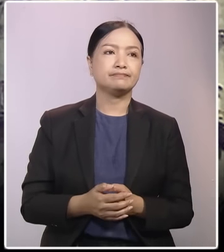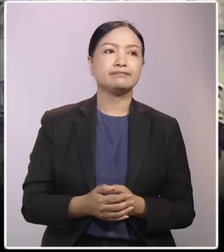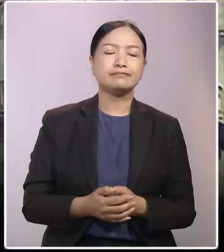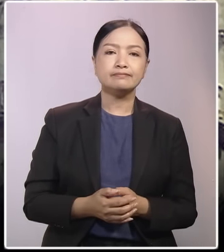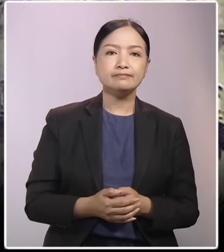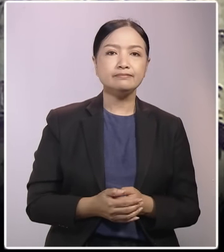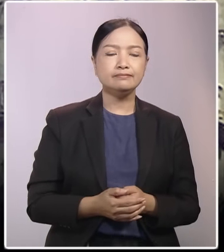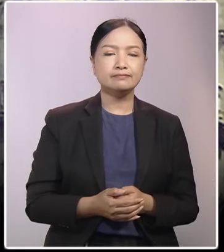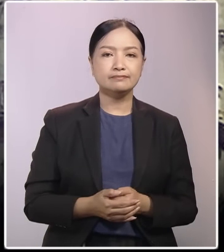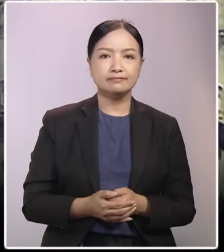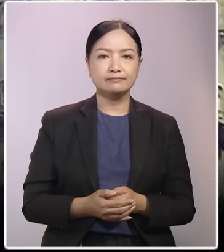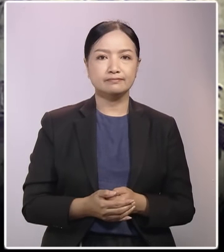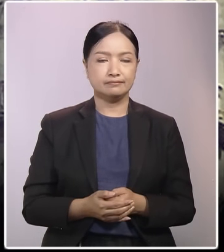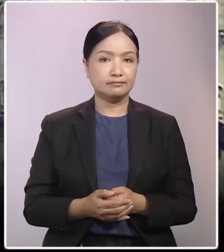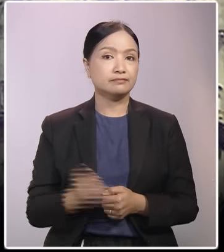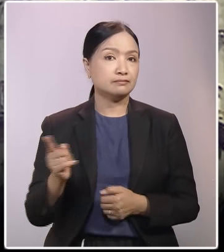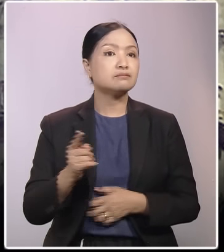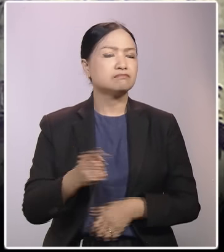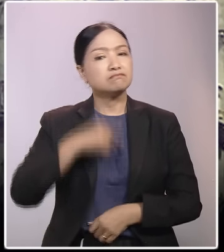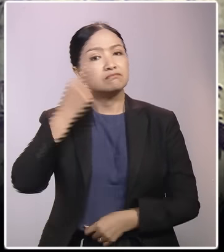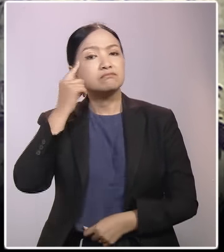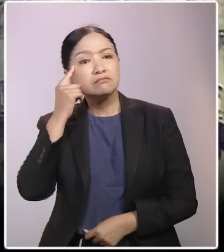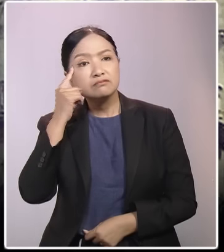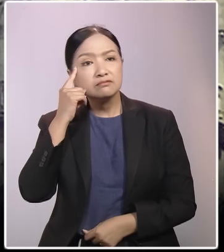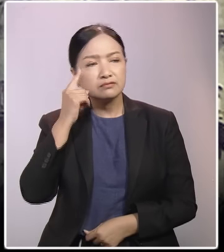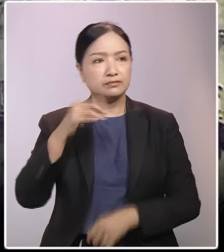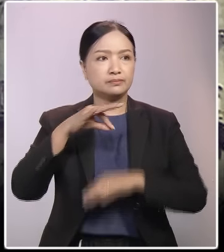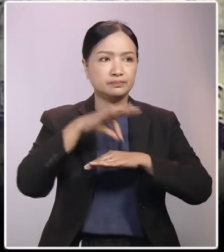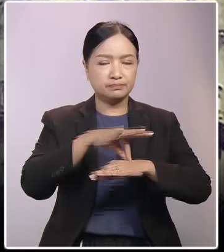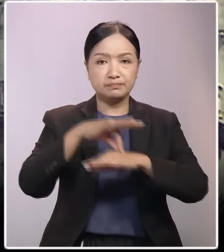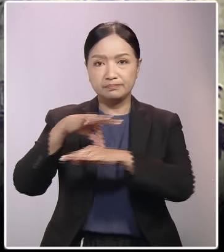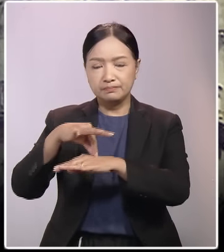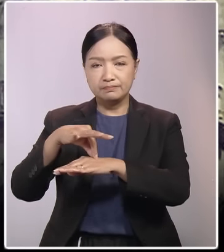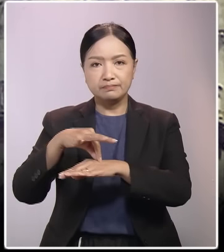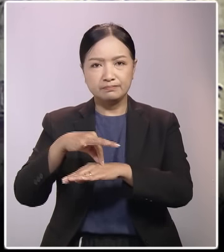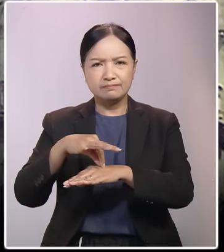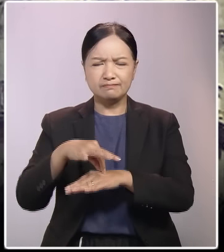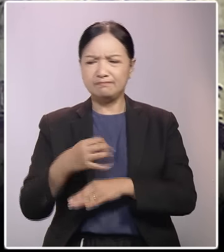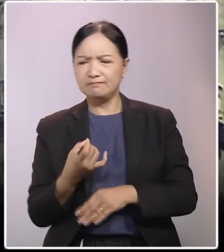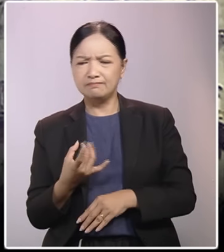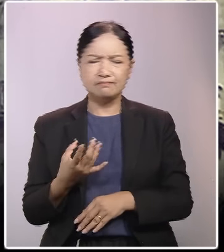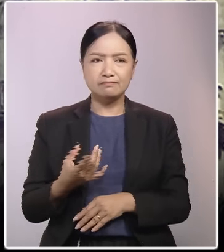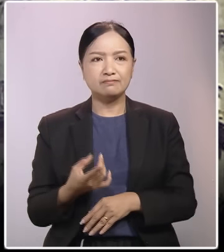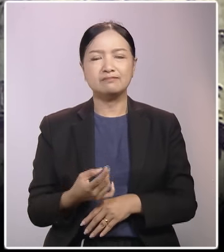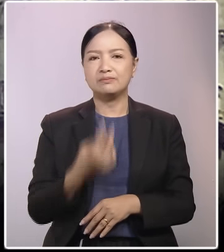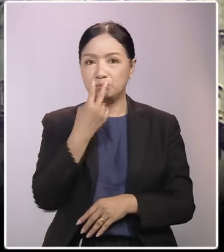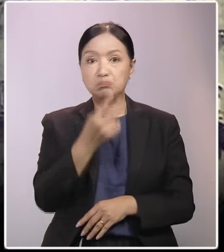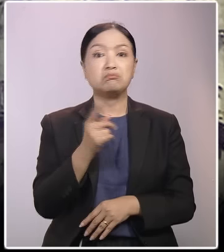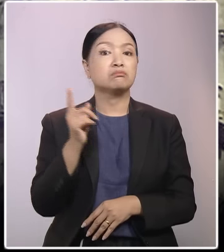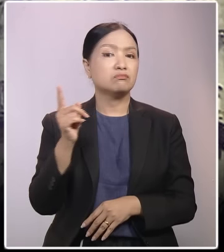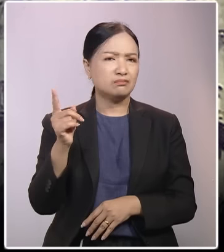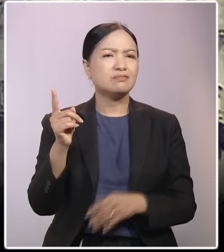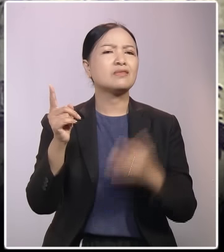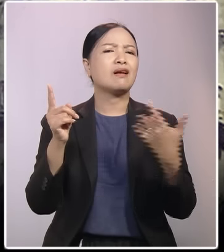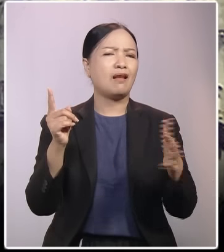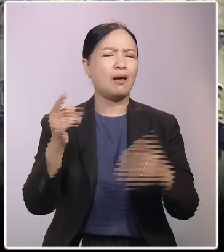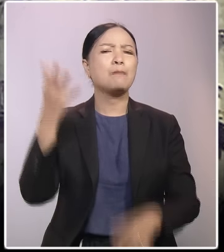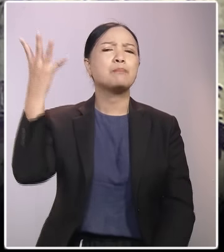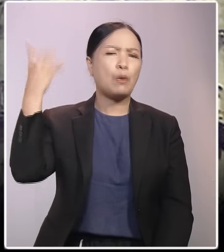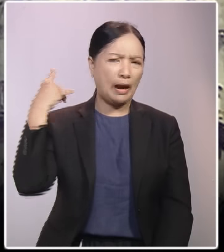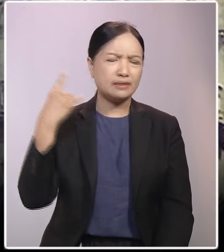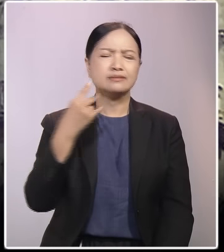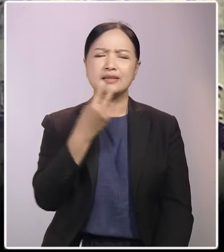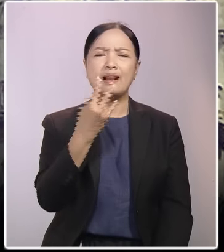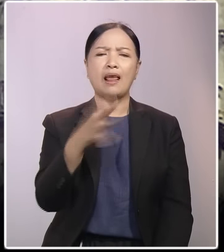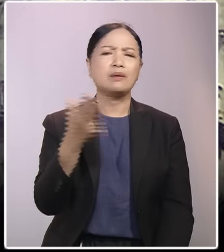ก่อนที่คุณเดชอิฐบอกว่ายังไม่รู้เลยว่าตำแหน่งครมเขาจะให้อะไรเรามาแต่โผนี้เี่มันออกมาตั้งแต่เมื่อวาน